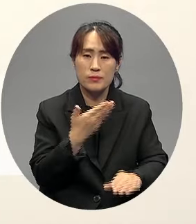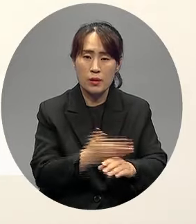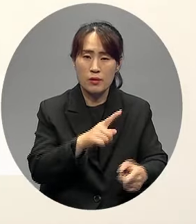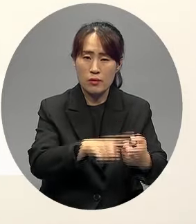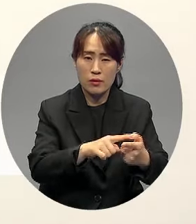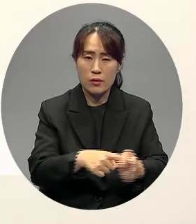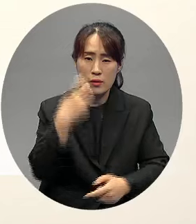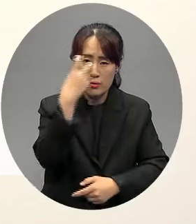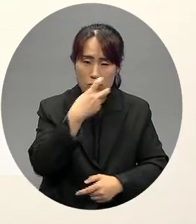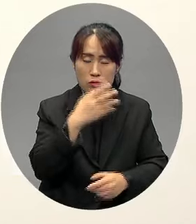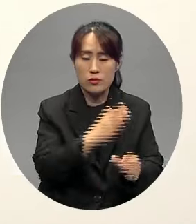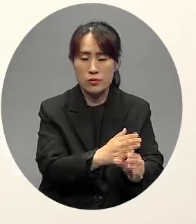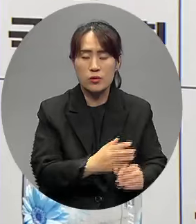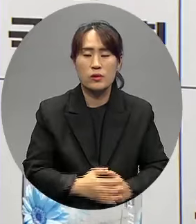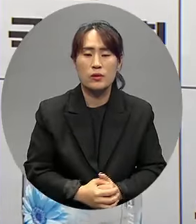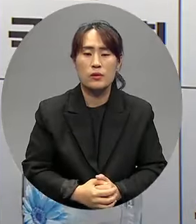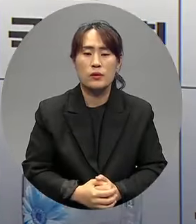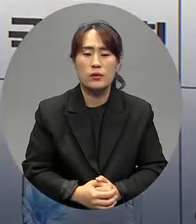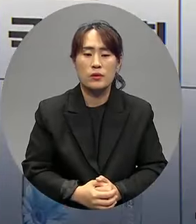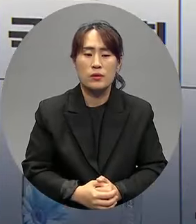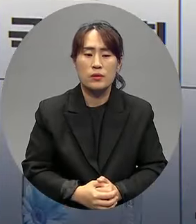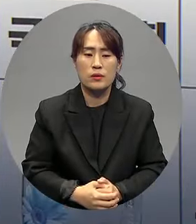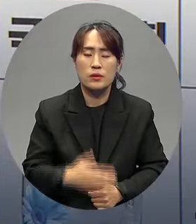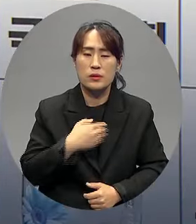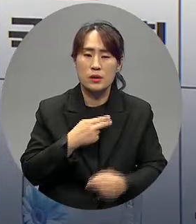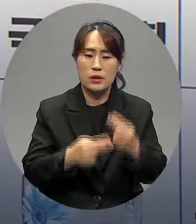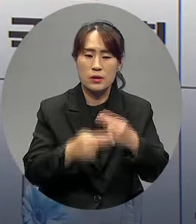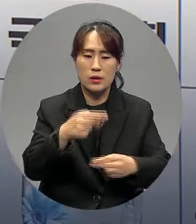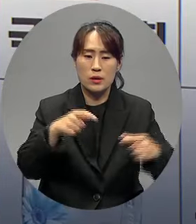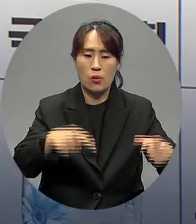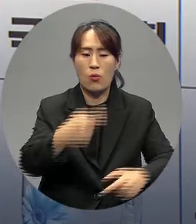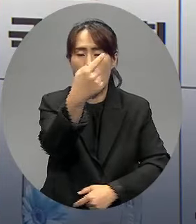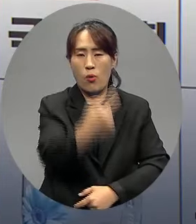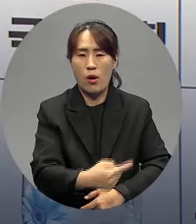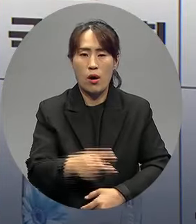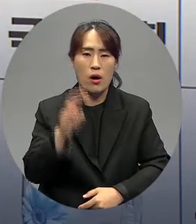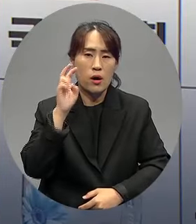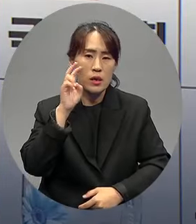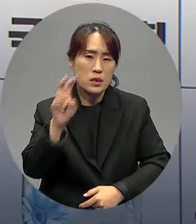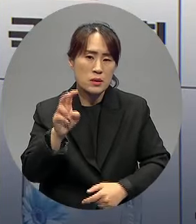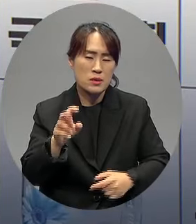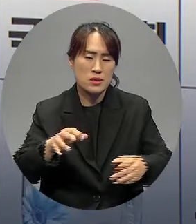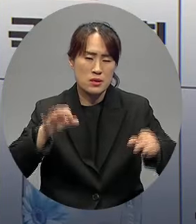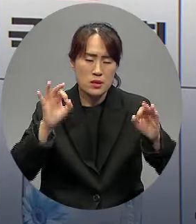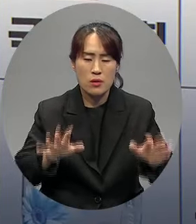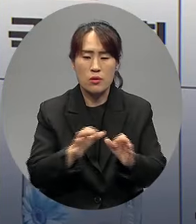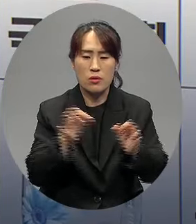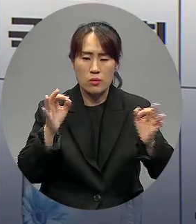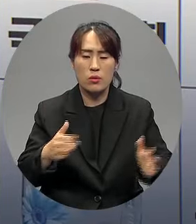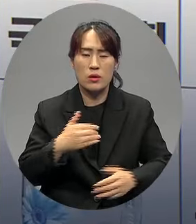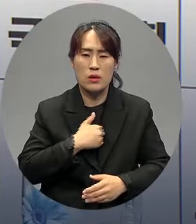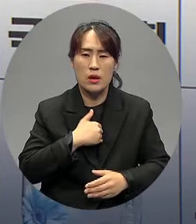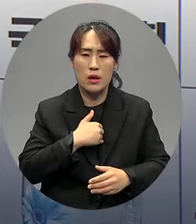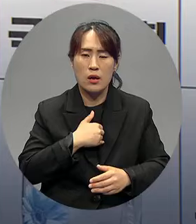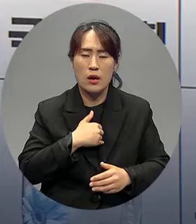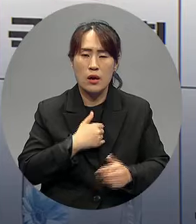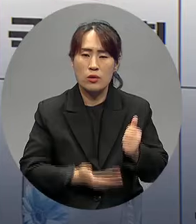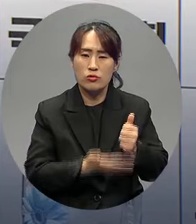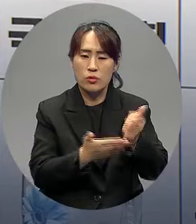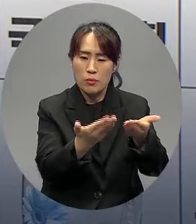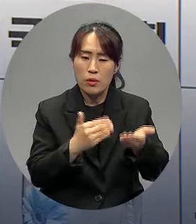수사가 진행될지도 모르겠어요. 제가 상당으로 와가지고 20일도 안 내고 전략 공천 받고